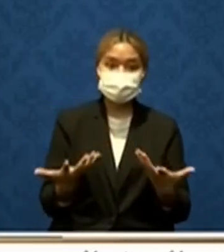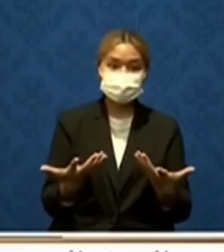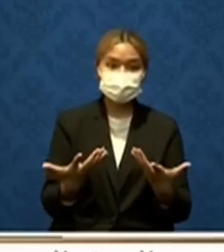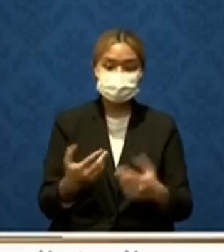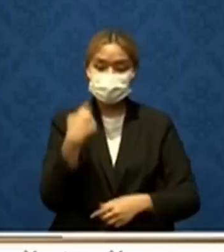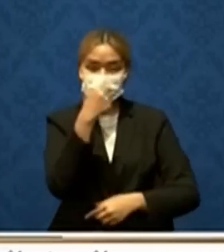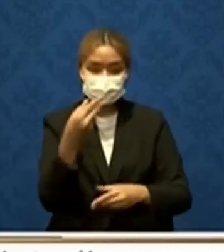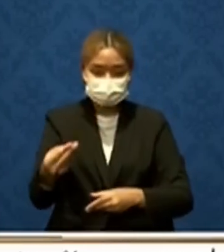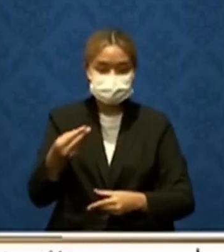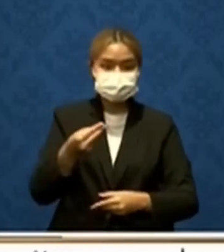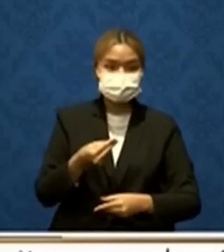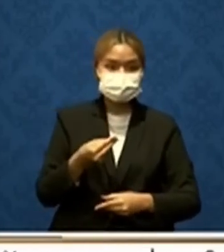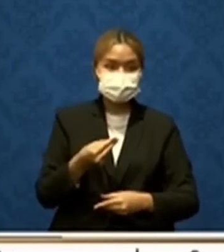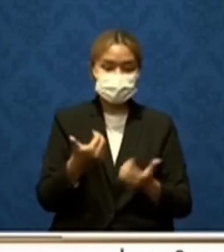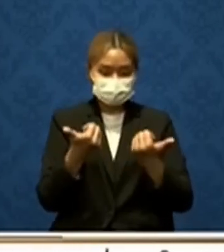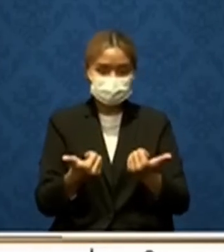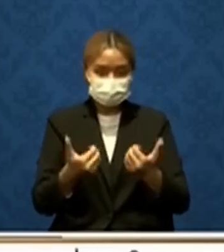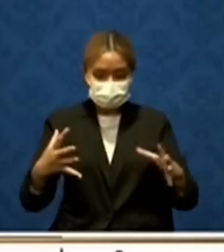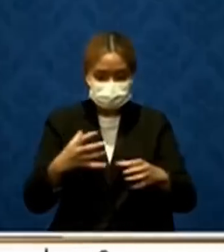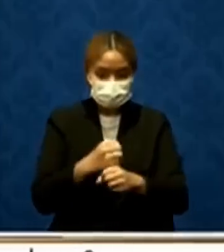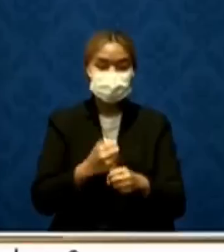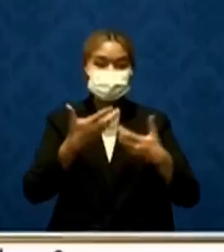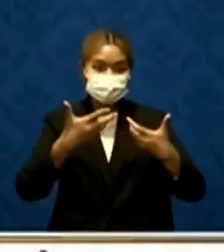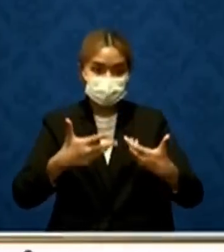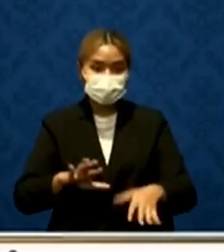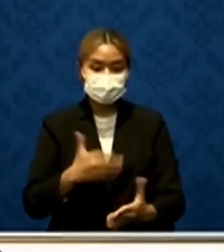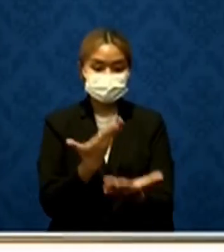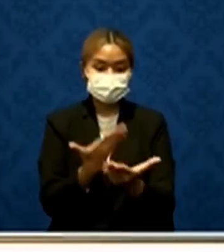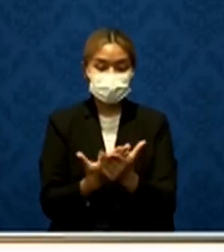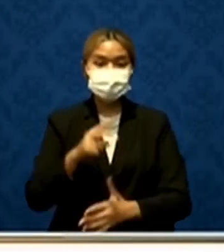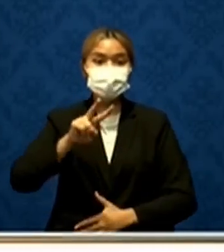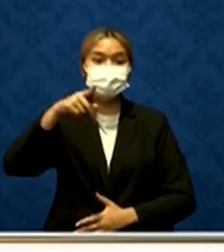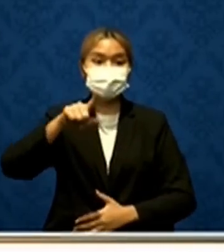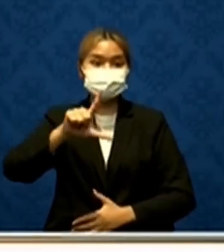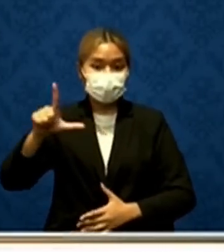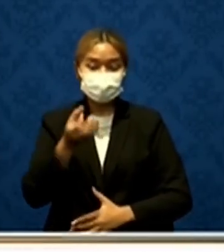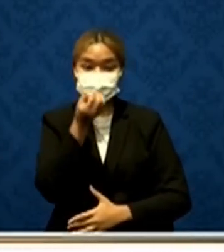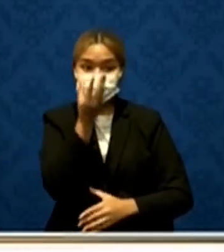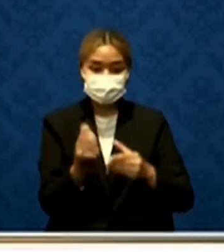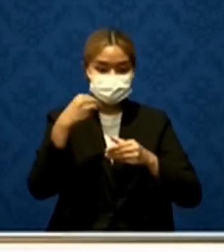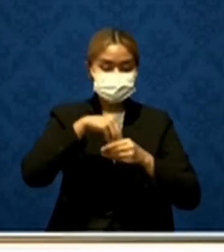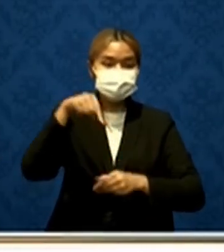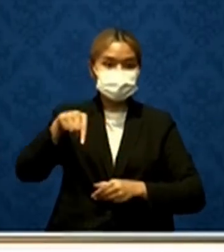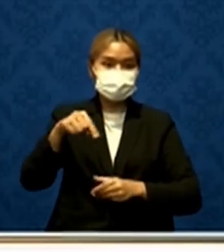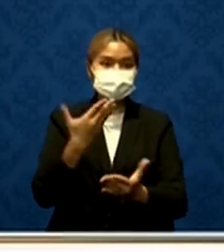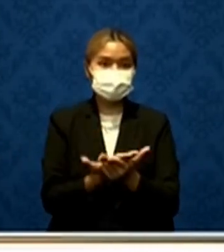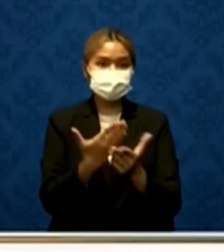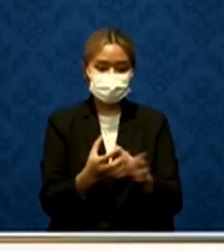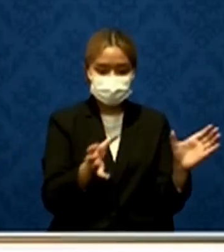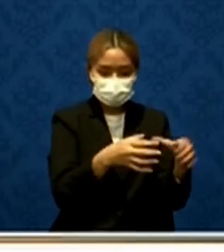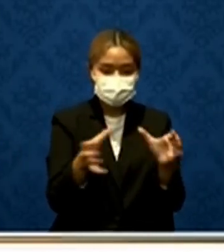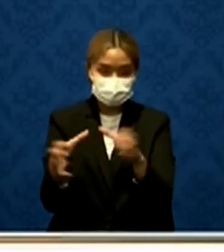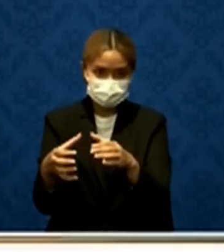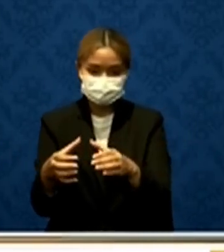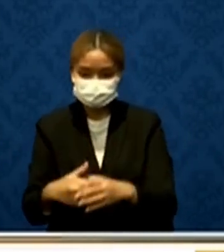ผลสอบออกมาแล้วว่าผู้ที่จะต้องชัดใช้เงิน 2,000 +ดอกมีด้วยกัน 2กลุ่มครับ